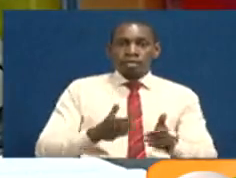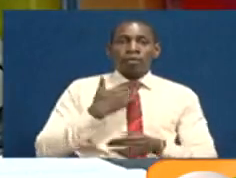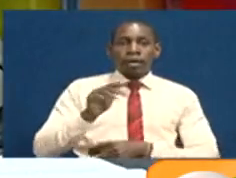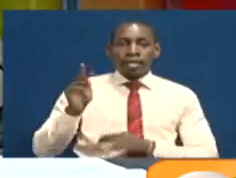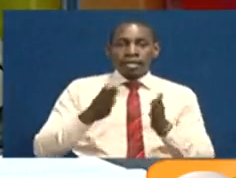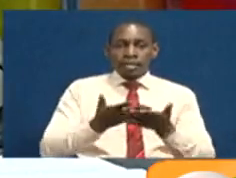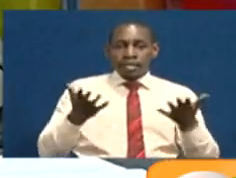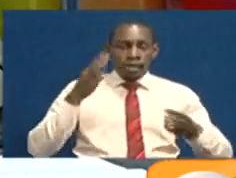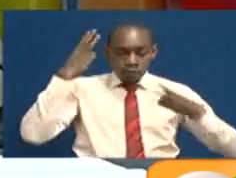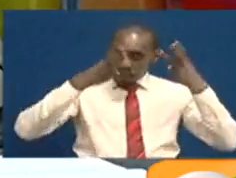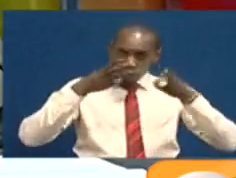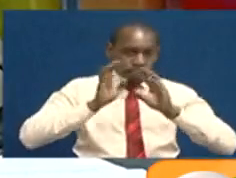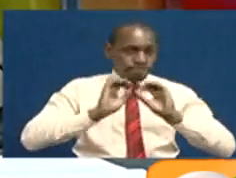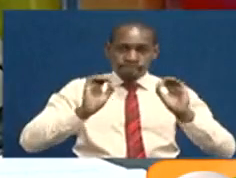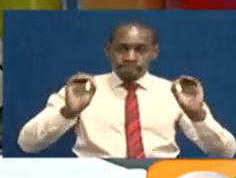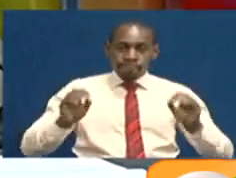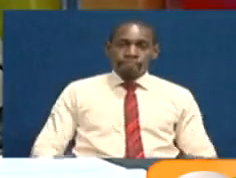wanawataka wakenya kutokuwa na hofu yoyote.